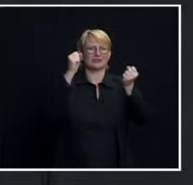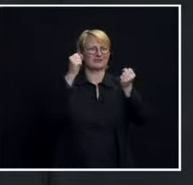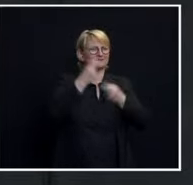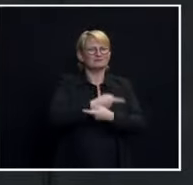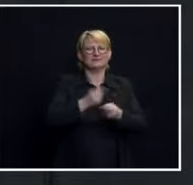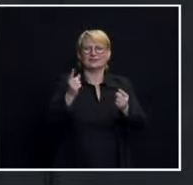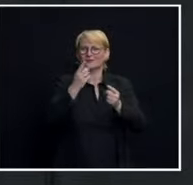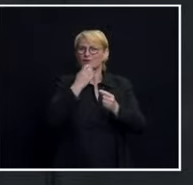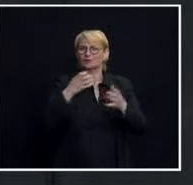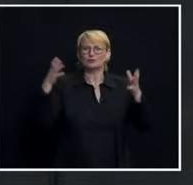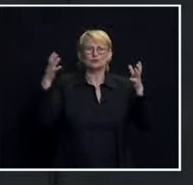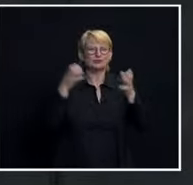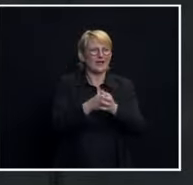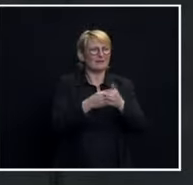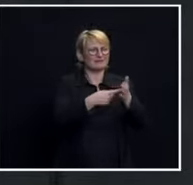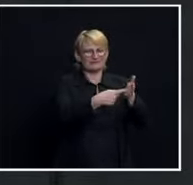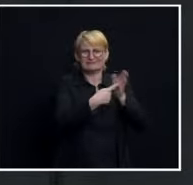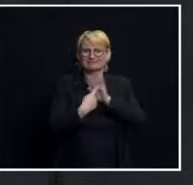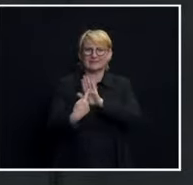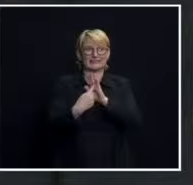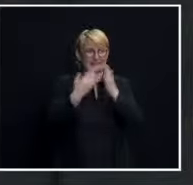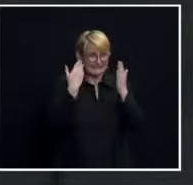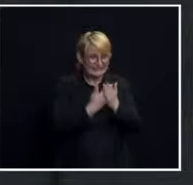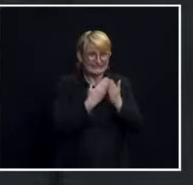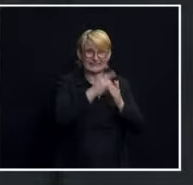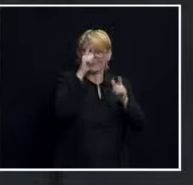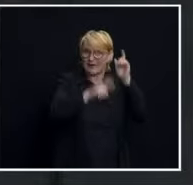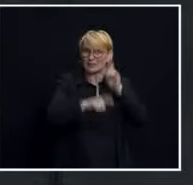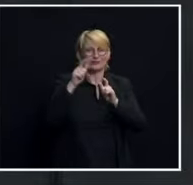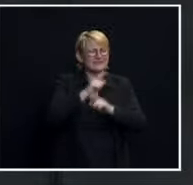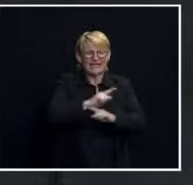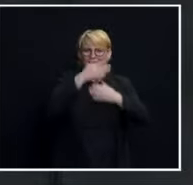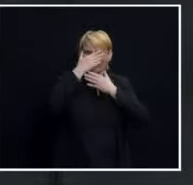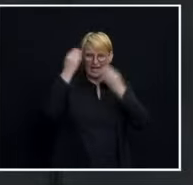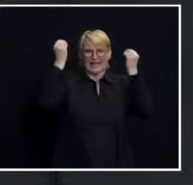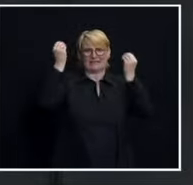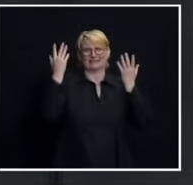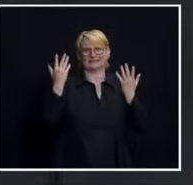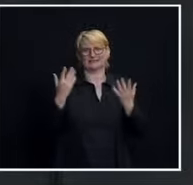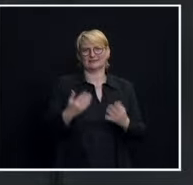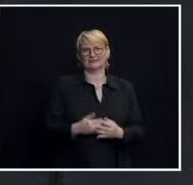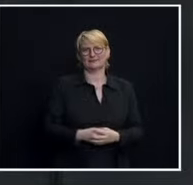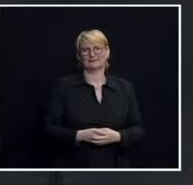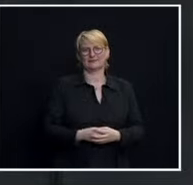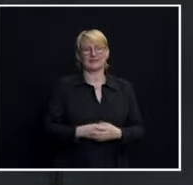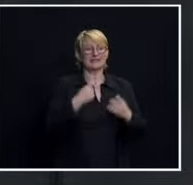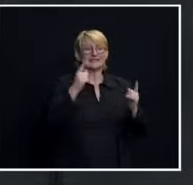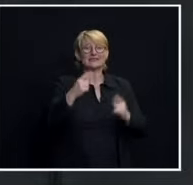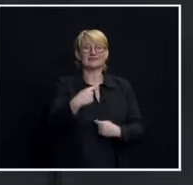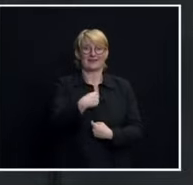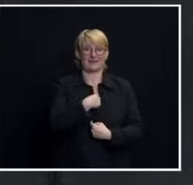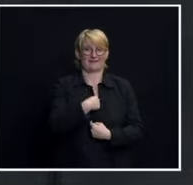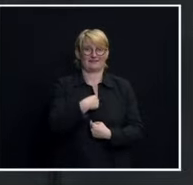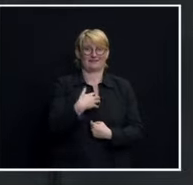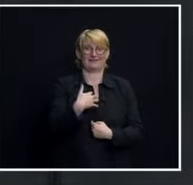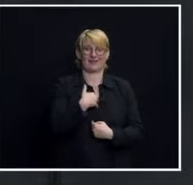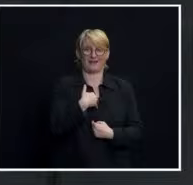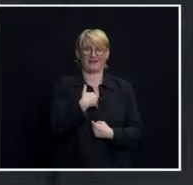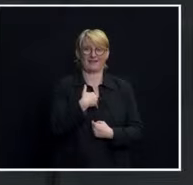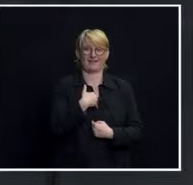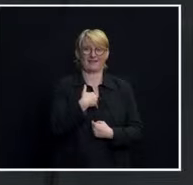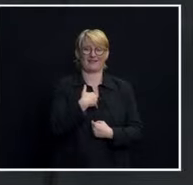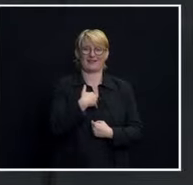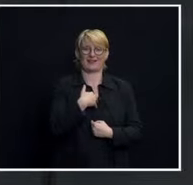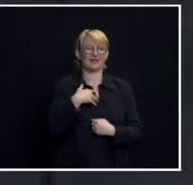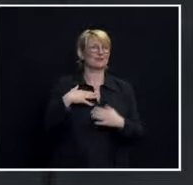zeigen, diese Menschen, sie sind nicht vergessen. Sie sind in unseren Herzen, sie sind in unserer